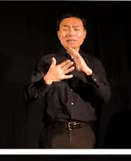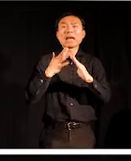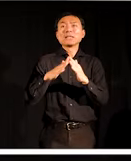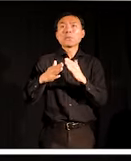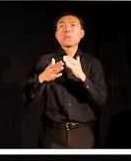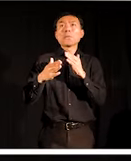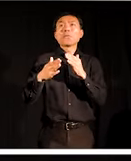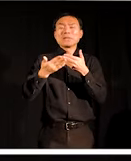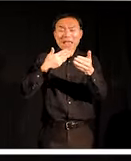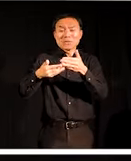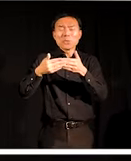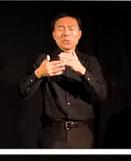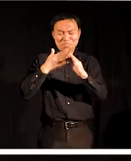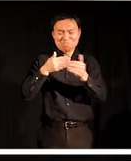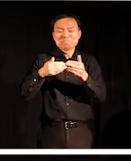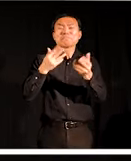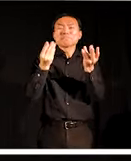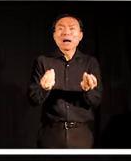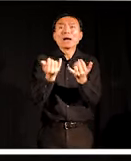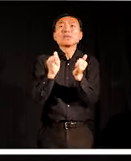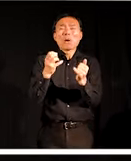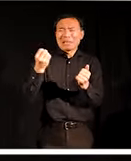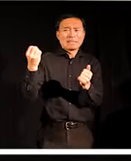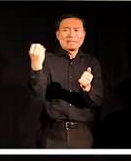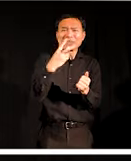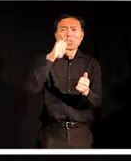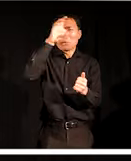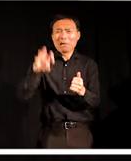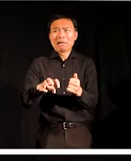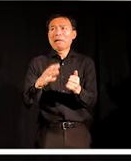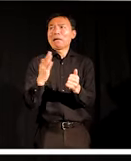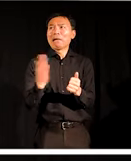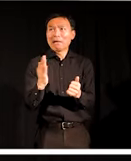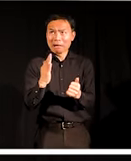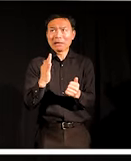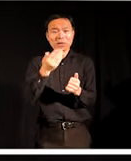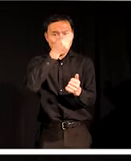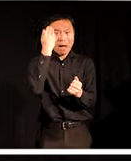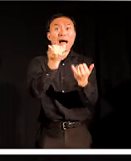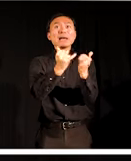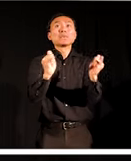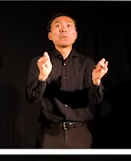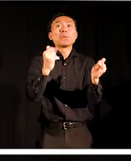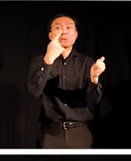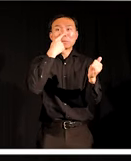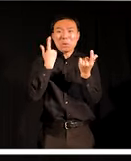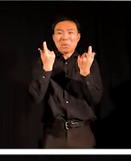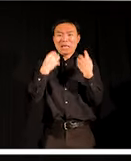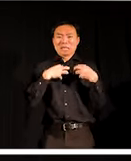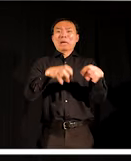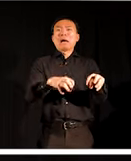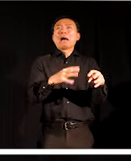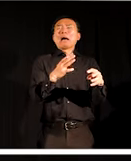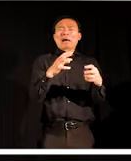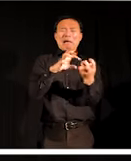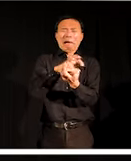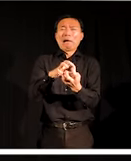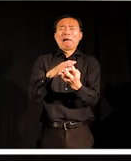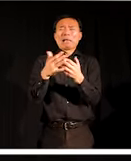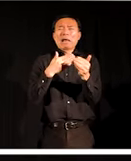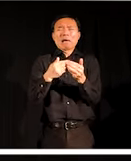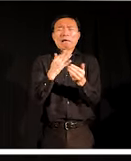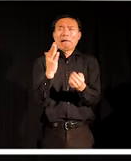れた方々はあの2度と戦争を起こしてはならない2度と若い世代にえ地獄のような体験を